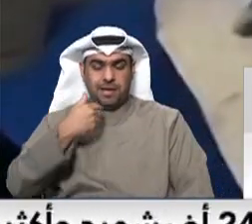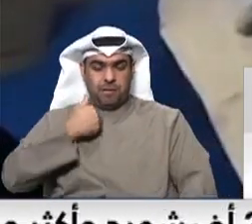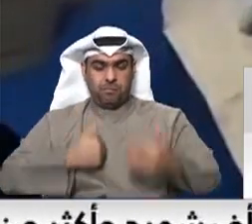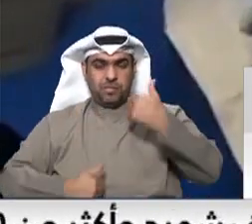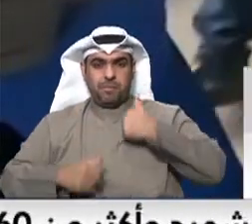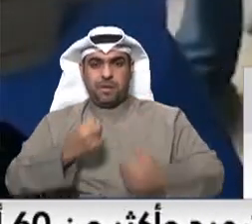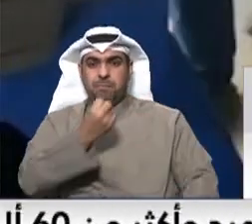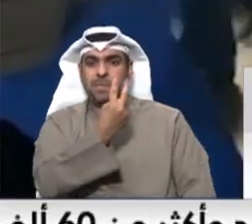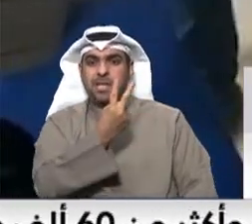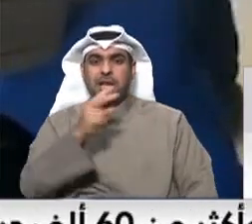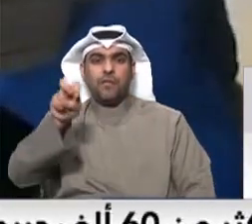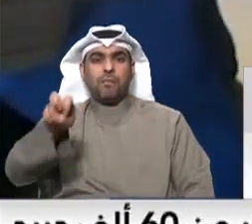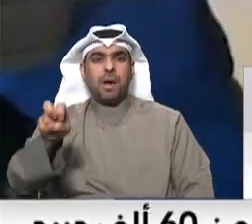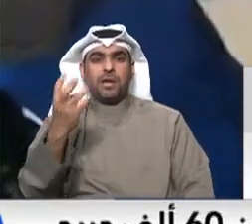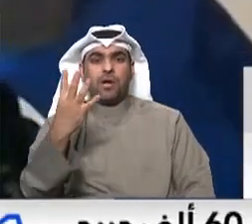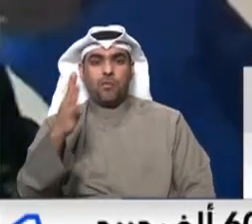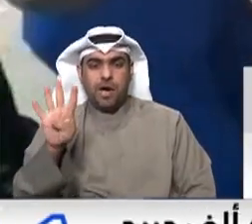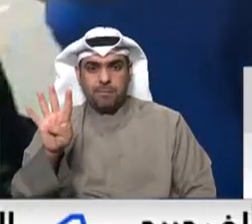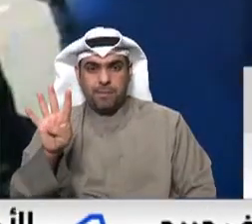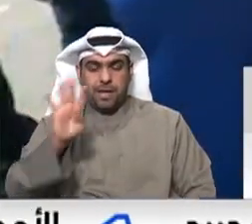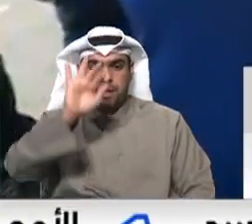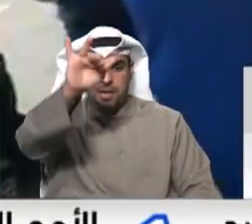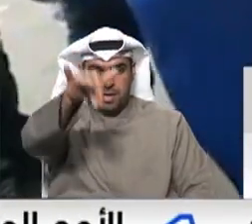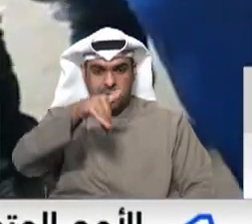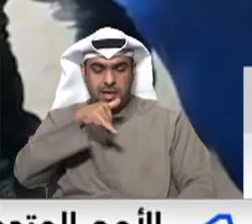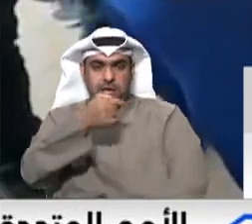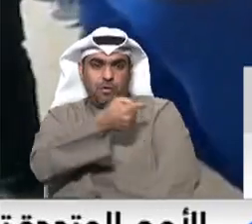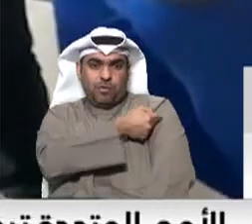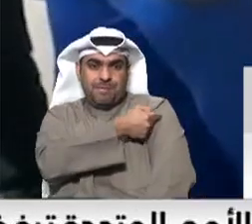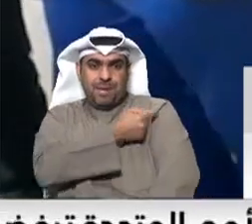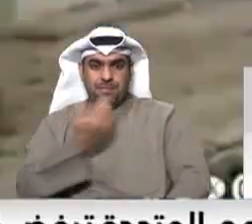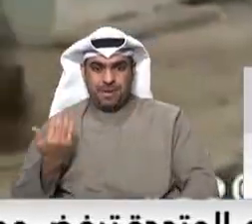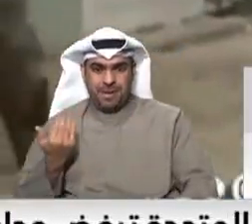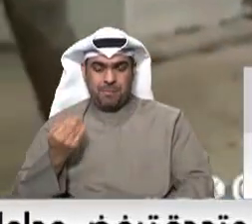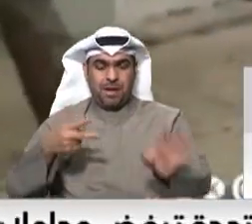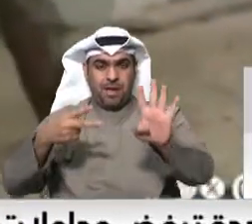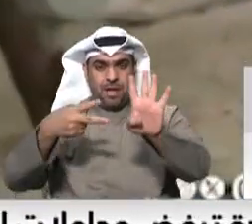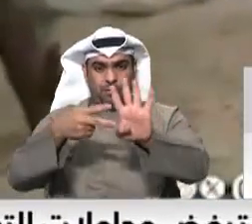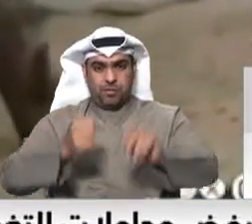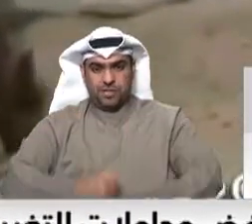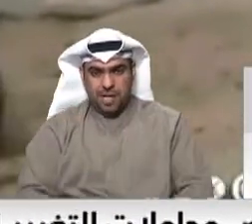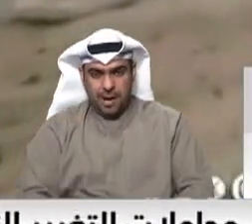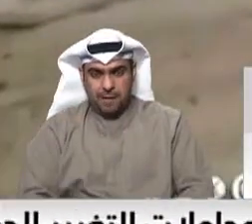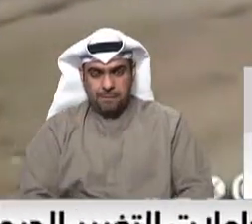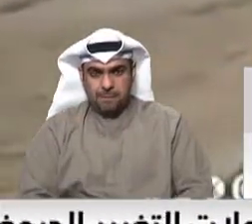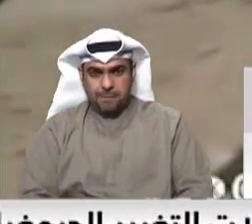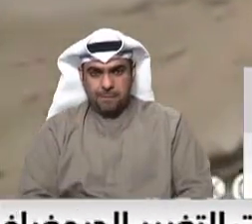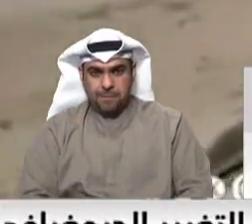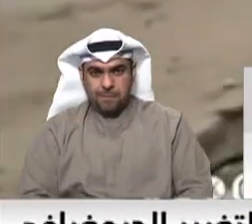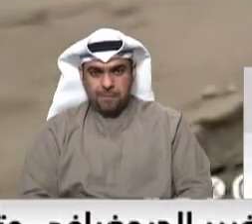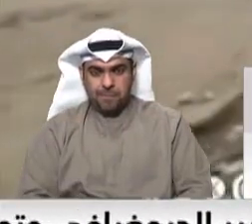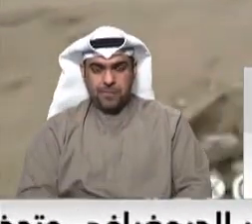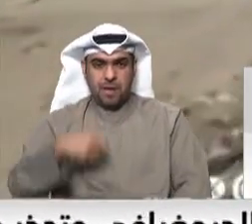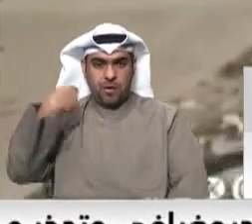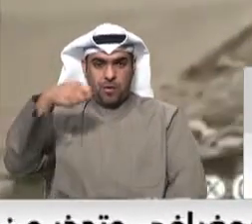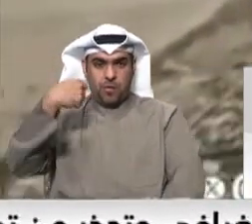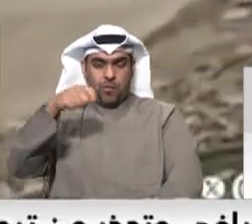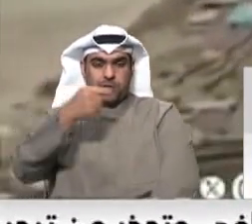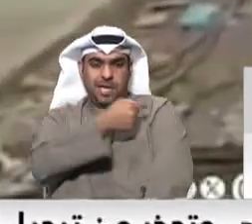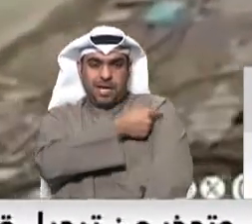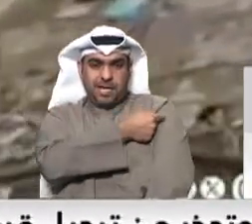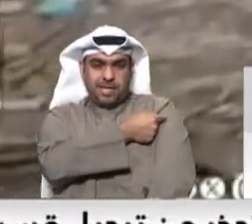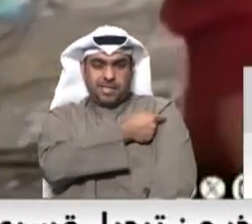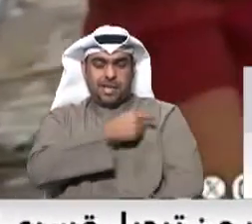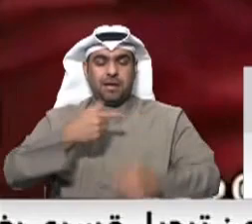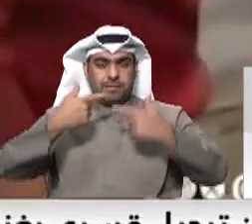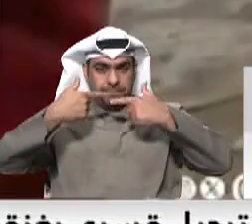إصابة، ممن وصلوا للمستشفيات فقط خلال 24 ساعة الماضية. وقال الناطق باسم الوزارة أشرف القدرة أنه